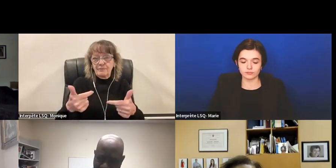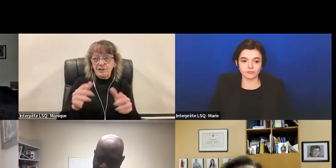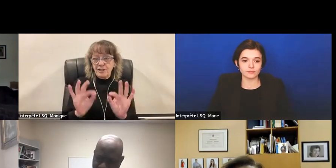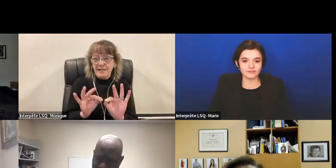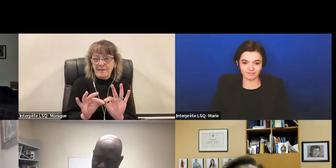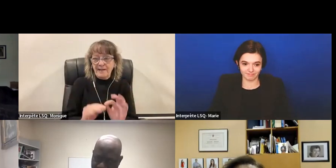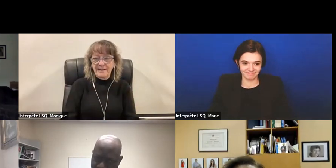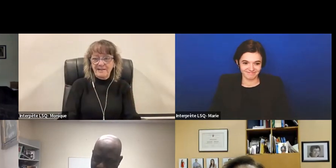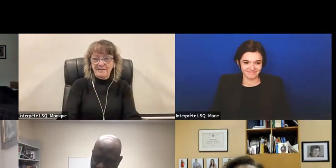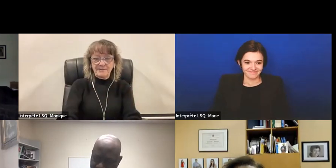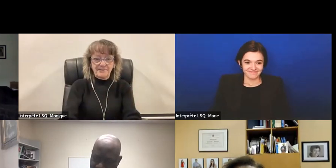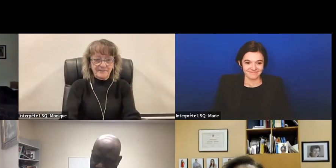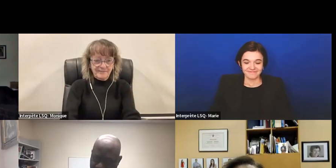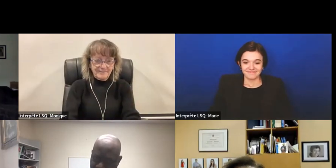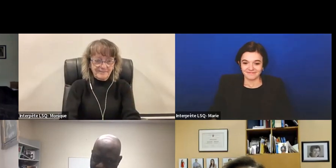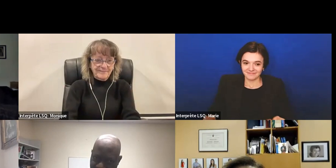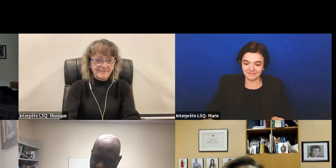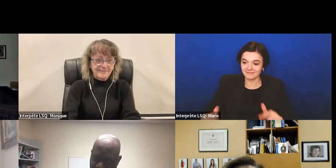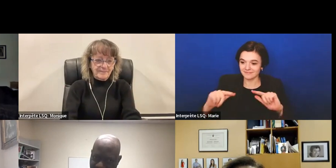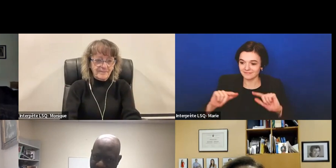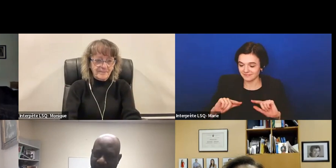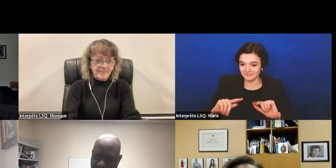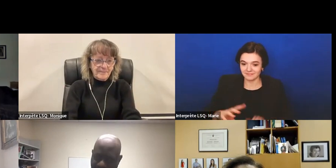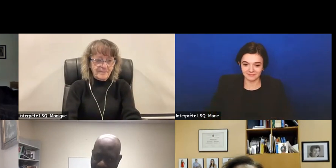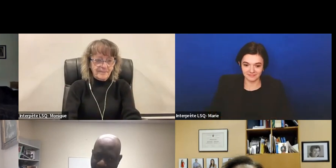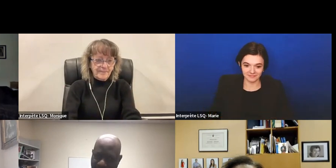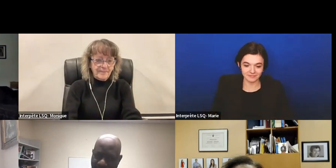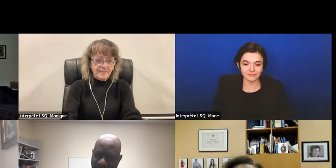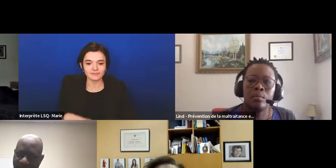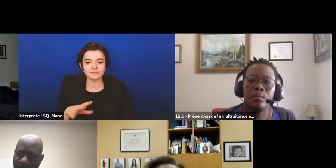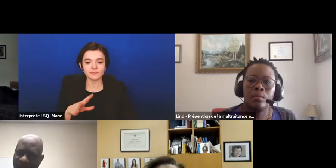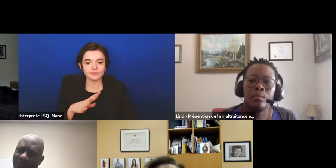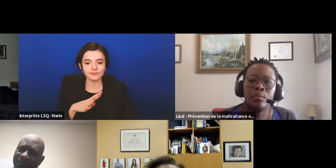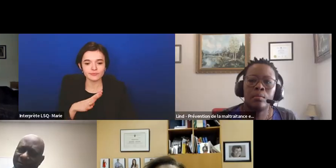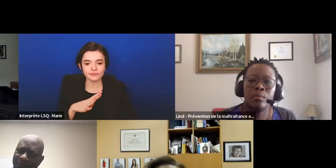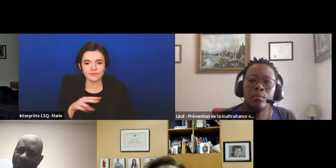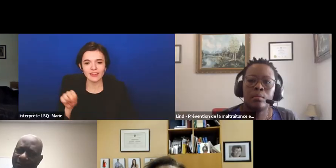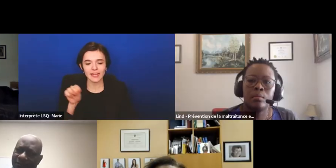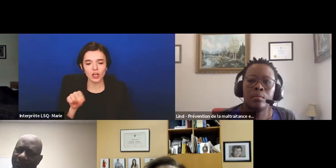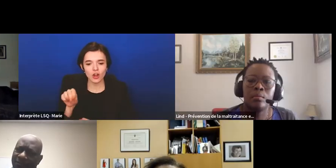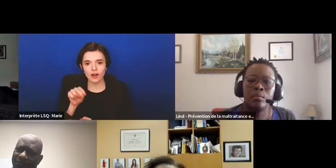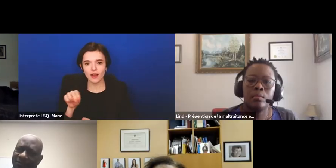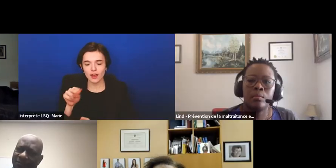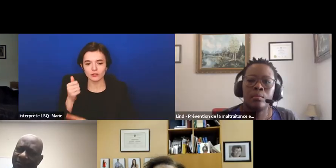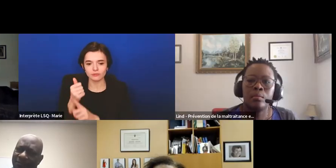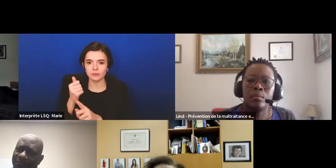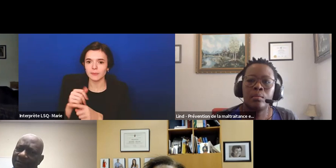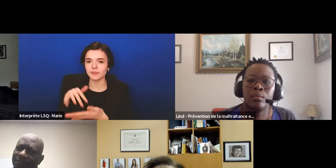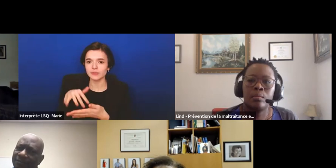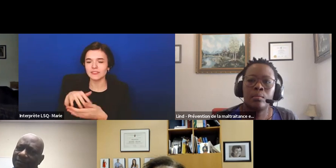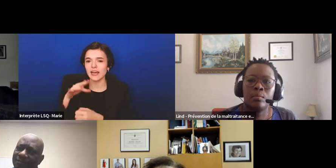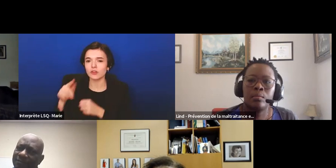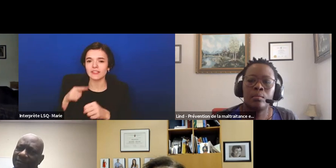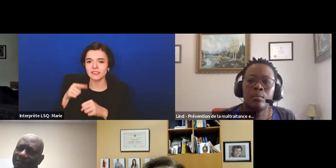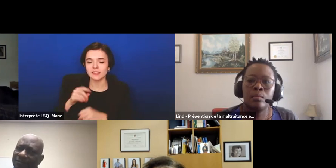de maîtrise de l'école de service social de l'Université d'Ottawa qui mène une recherche sur la problématique des conditions de vie des femmes